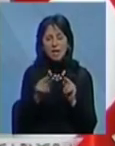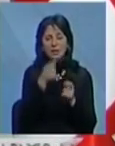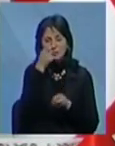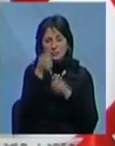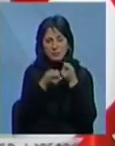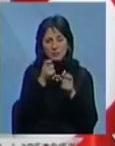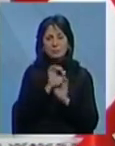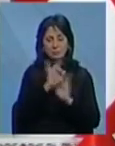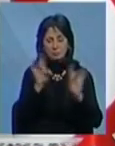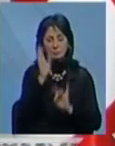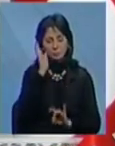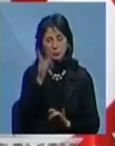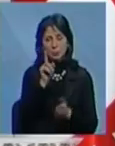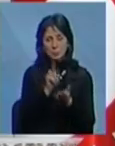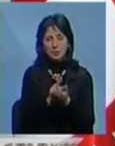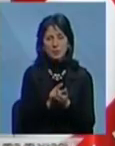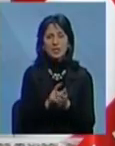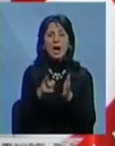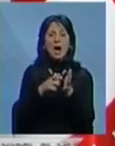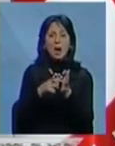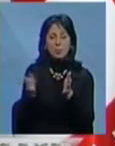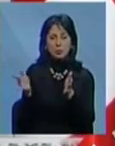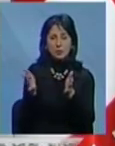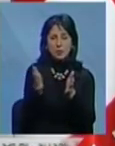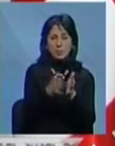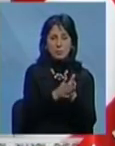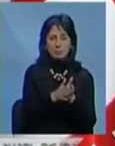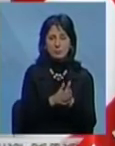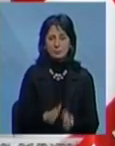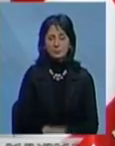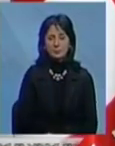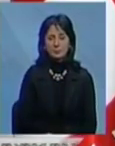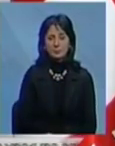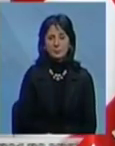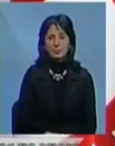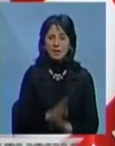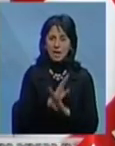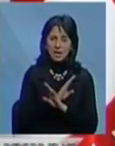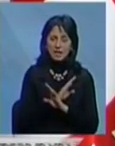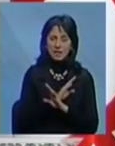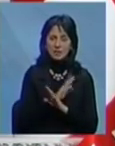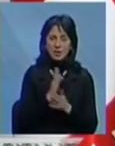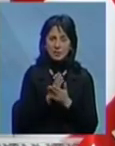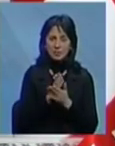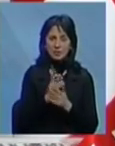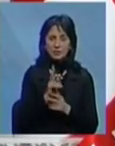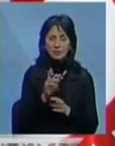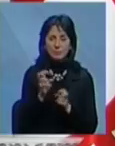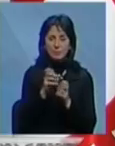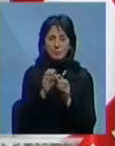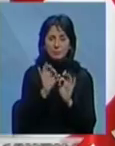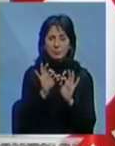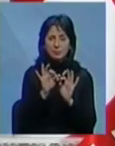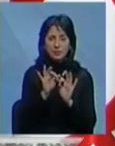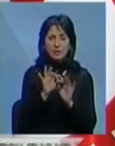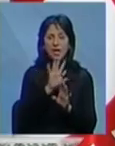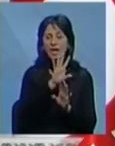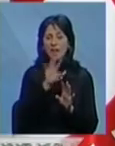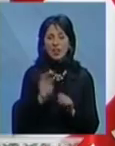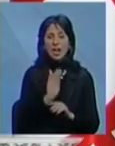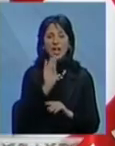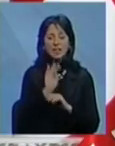განმავლობაში გავავრცელებ დამატებით ინფორმაციას გამოძიების მიმდინარეობის დროს. გარდაცვლილი ხომ არ არის მისი იდენტიფიცირება ავტომატურად?